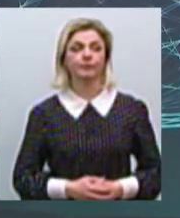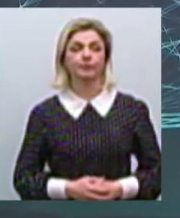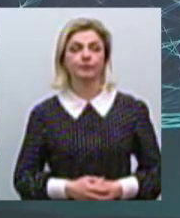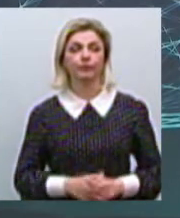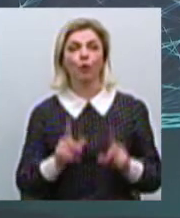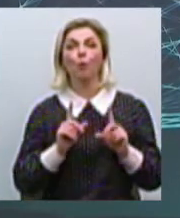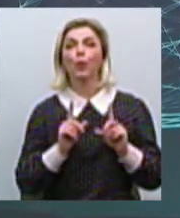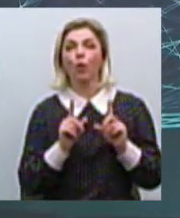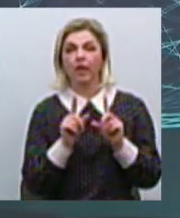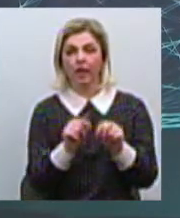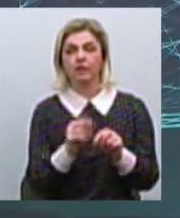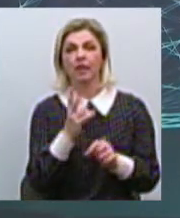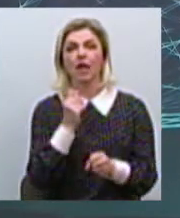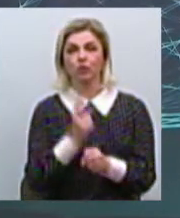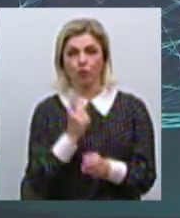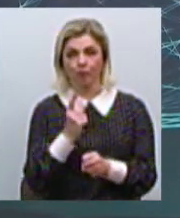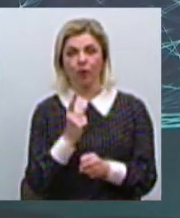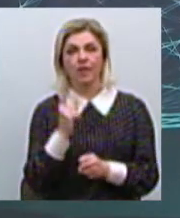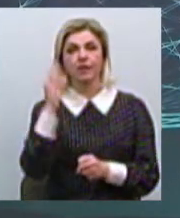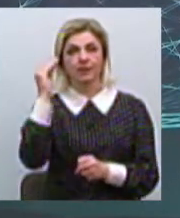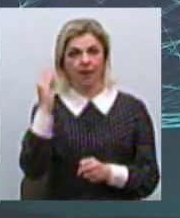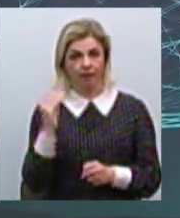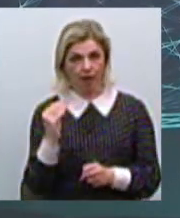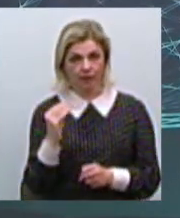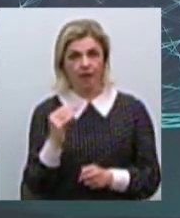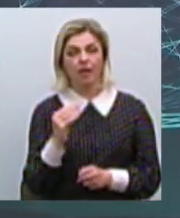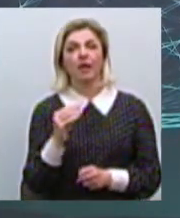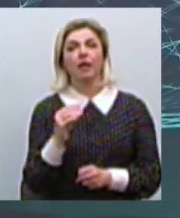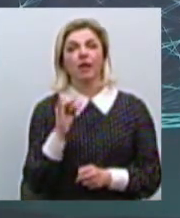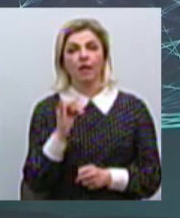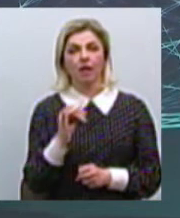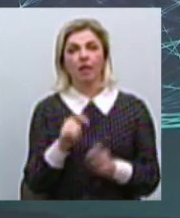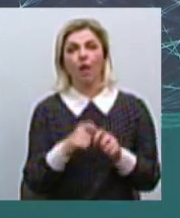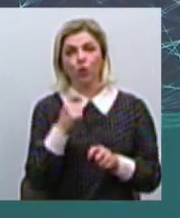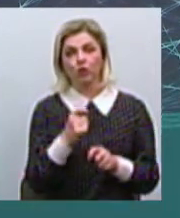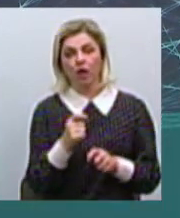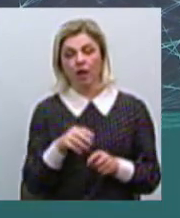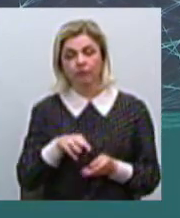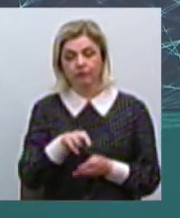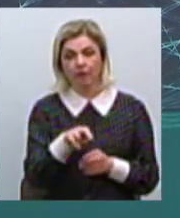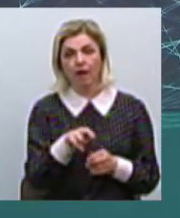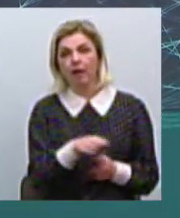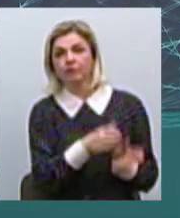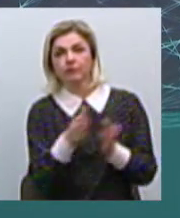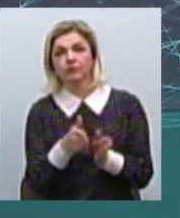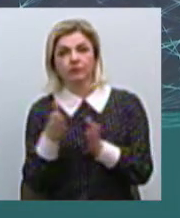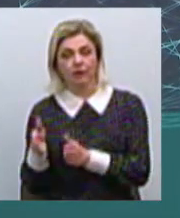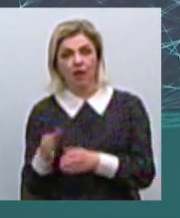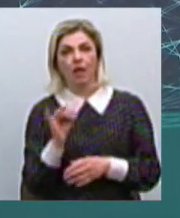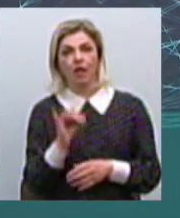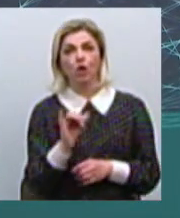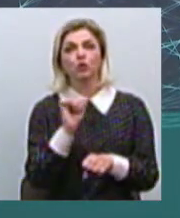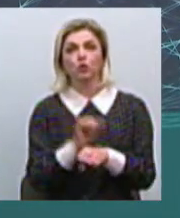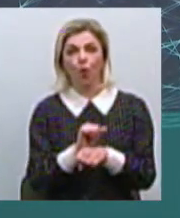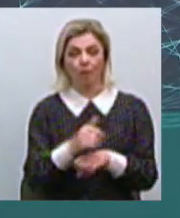Проїзд на забороняючий сигнал світлофора, так. Це порушення рядності, це проїзд стоп-лінії,